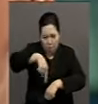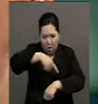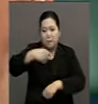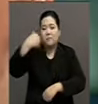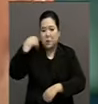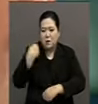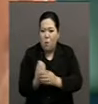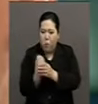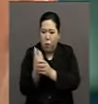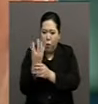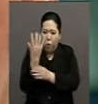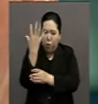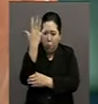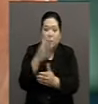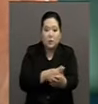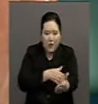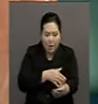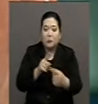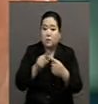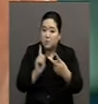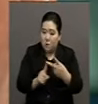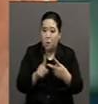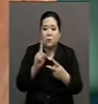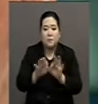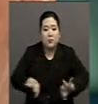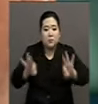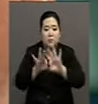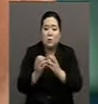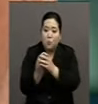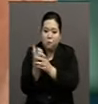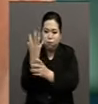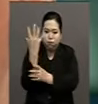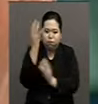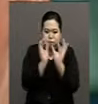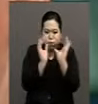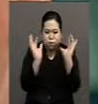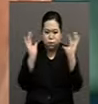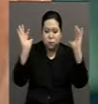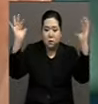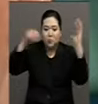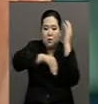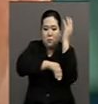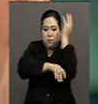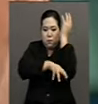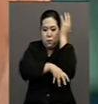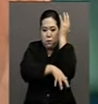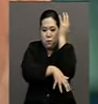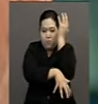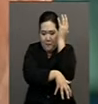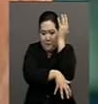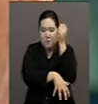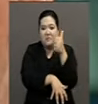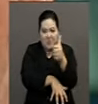อย่างมีความหมายนี่คือต้องปลูกต้นไม้ใหญ่ต้นไม้ใหญ่ซึ่งรากจะลงลึกเพื่อจะได้ยึ